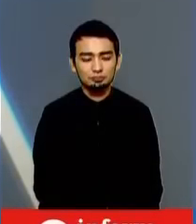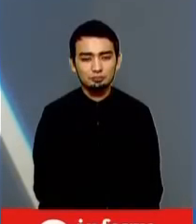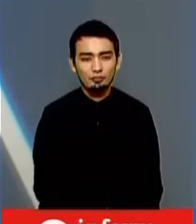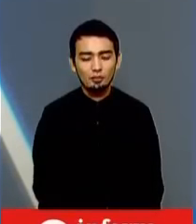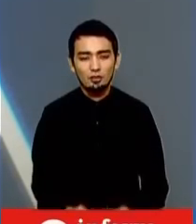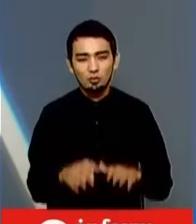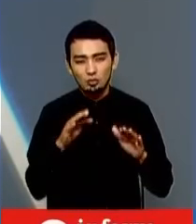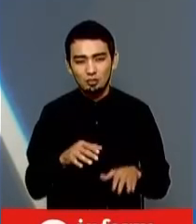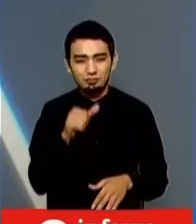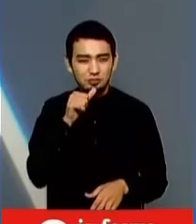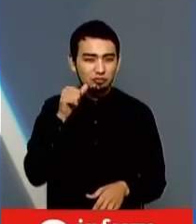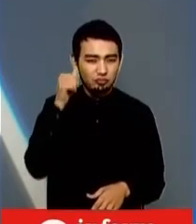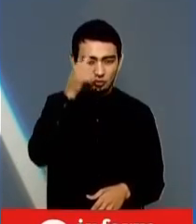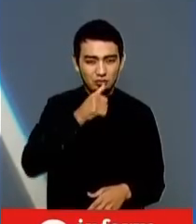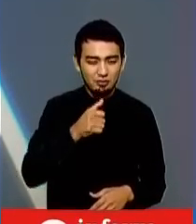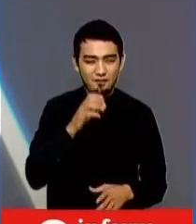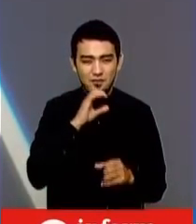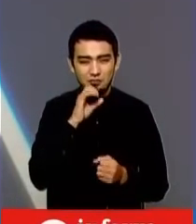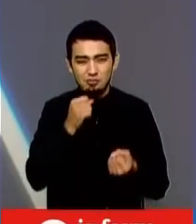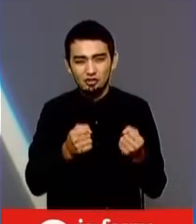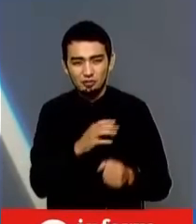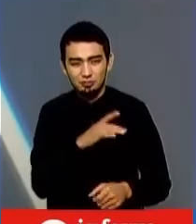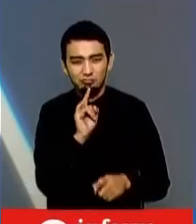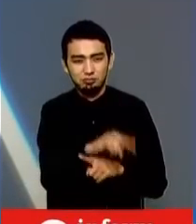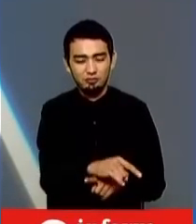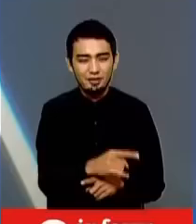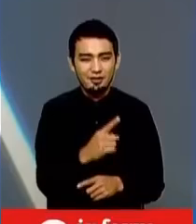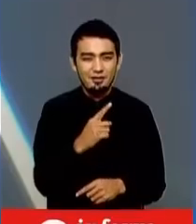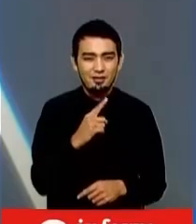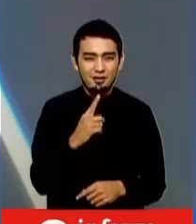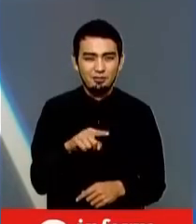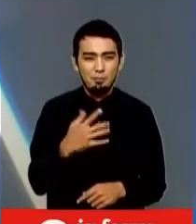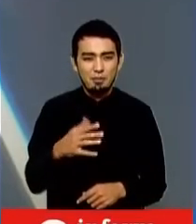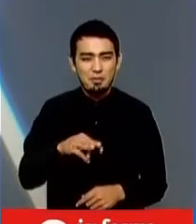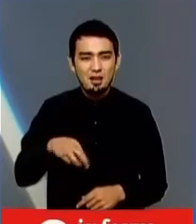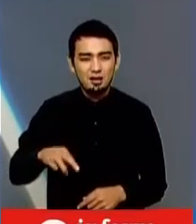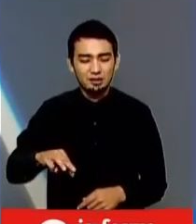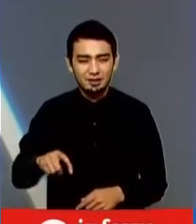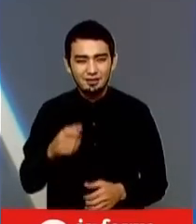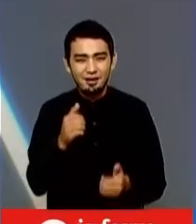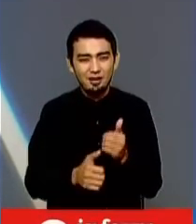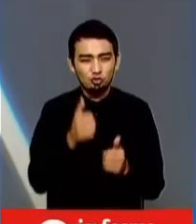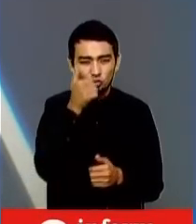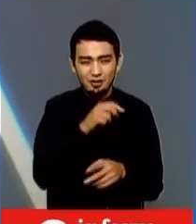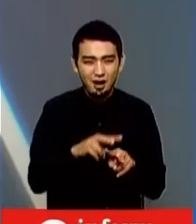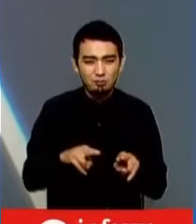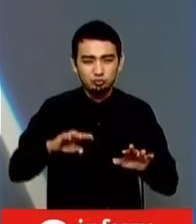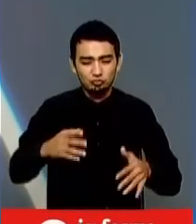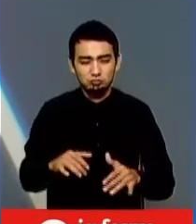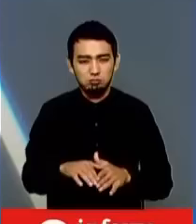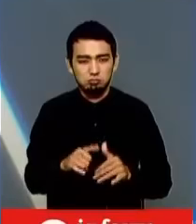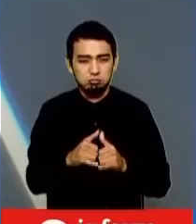Только за прошлый год автомошенники обманули казахстанцев почти на 500 000 000 тенге. И с каждым годом таких случаев становится все